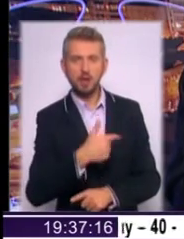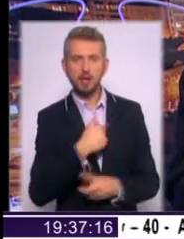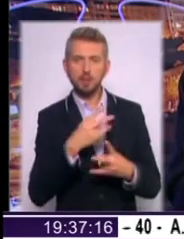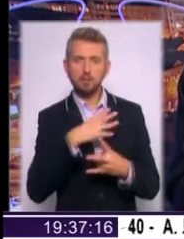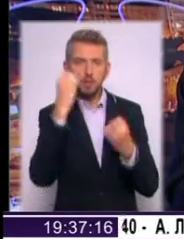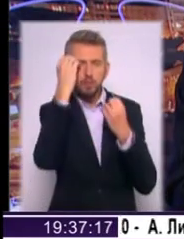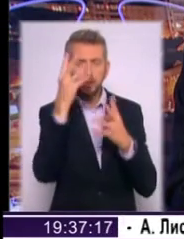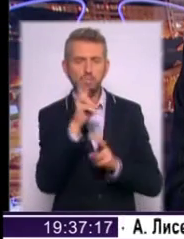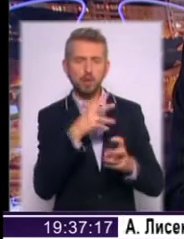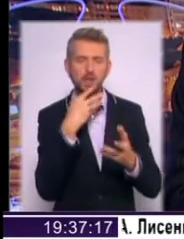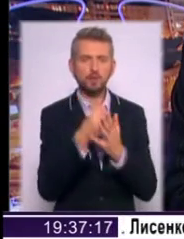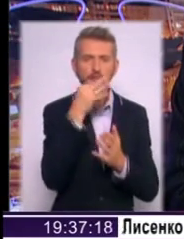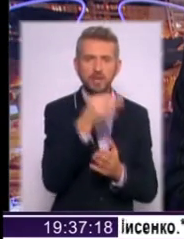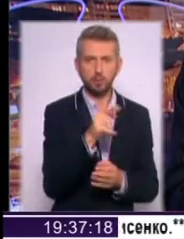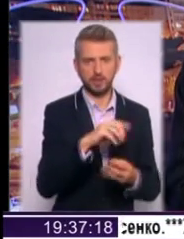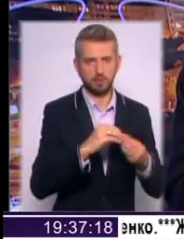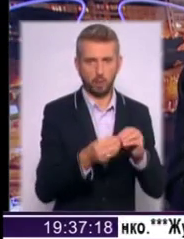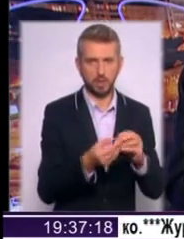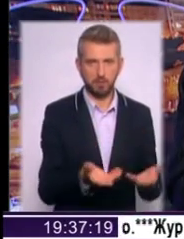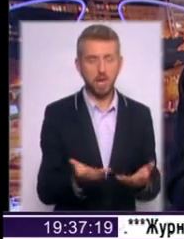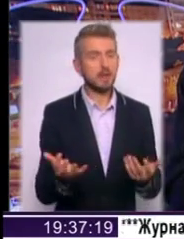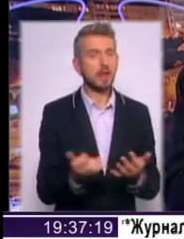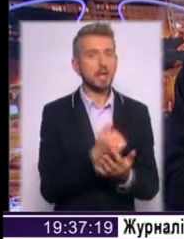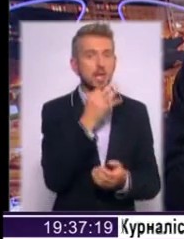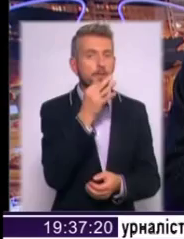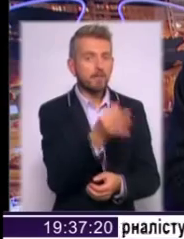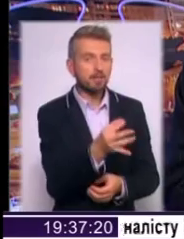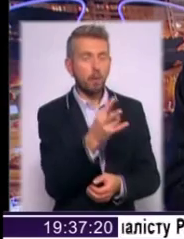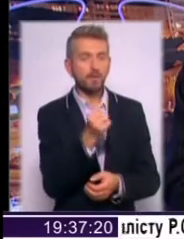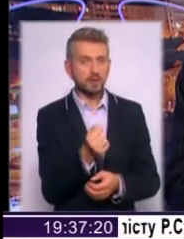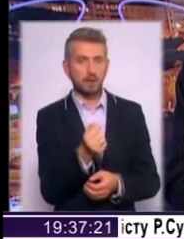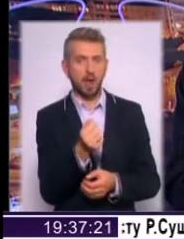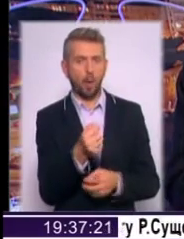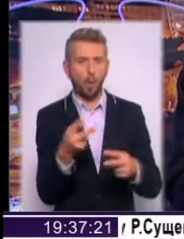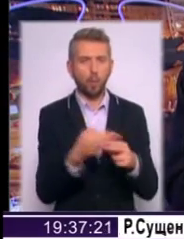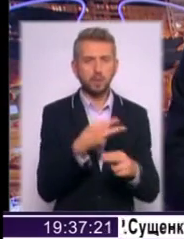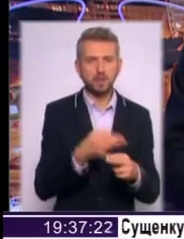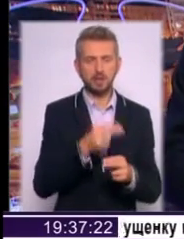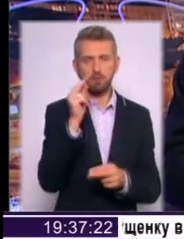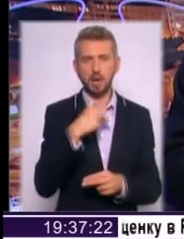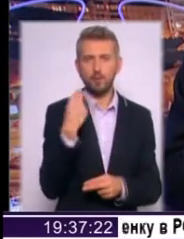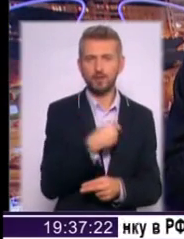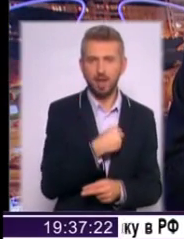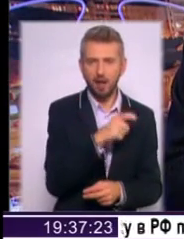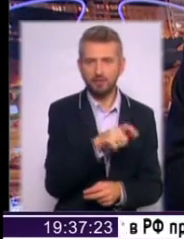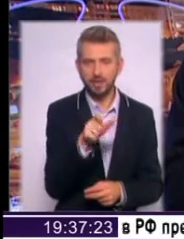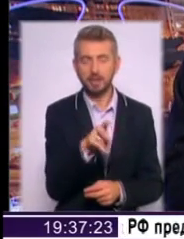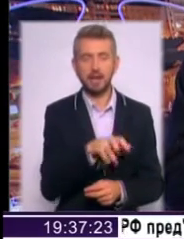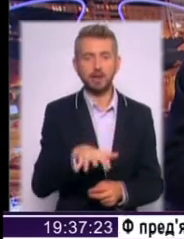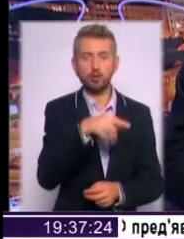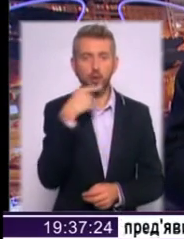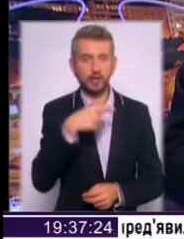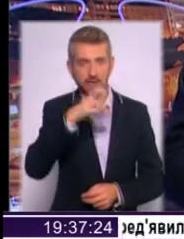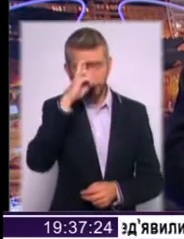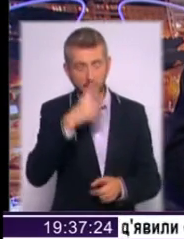проблеми. Знайти відповідь на утиски православних на території Російської